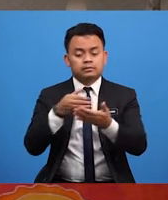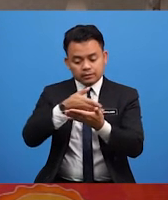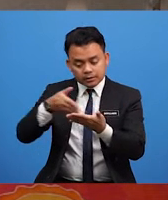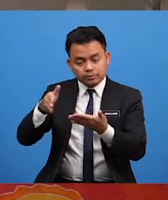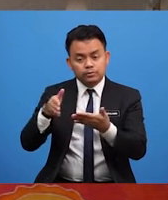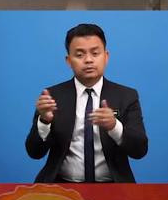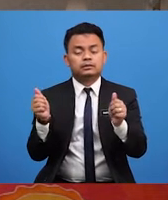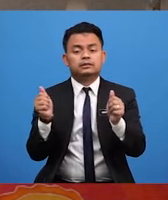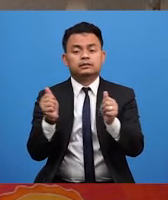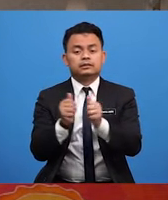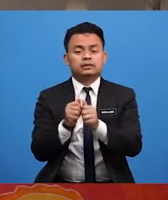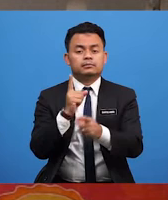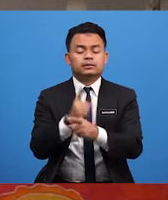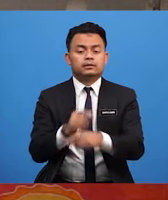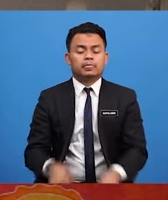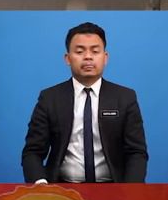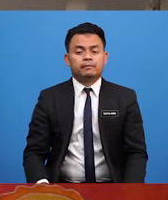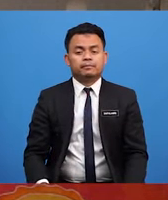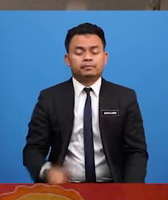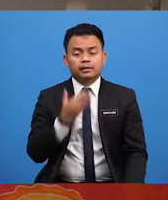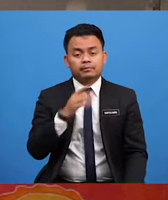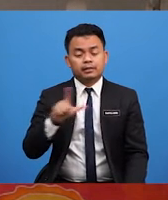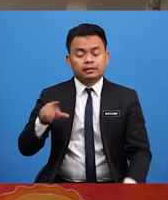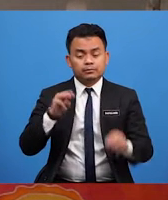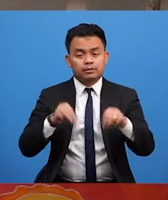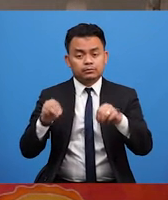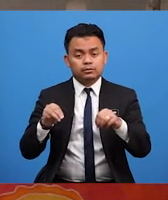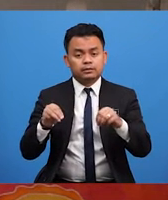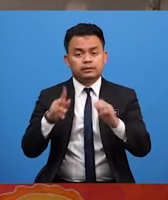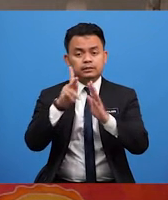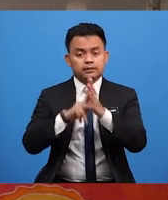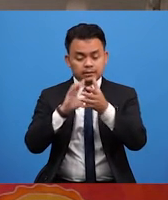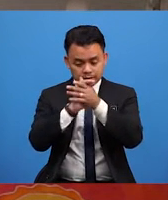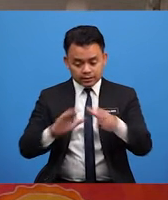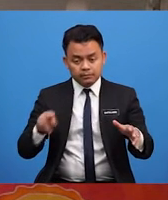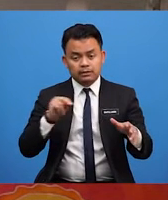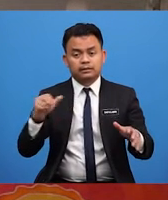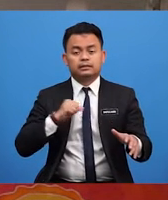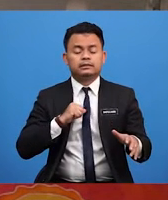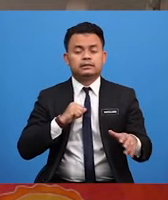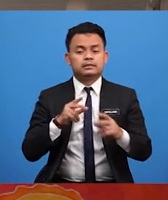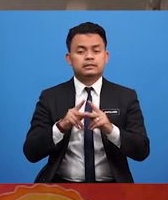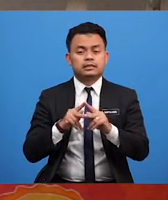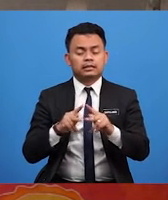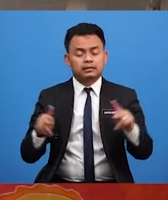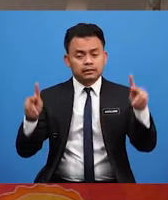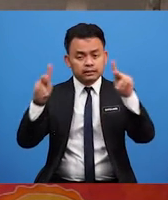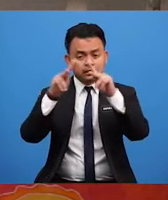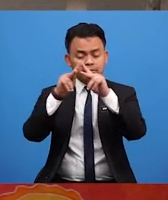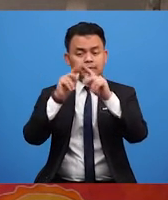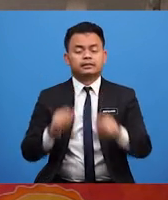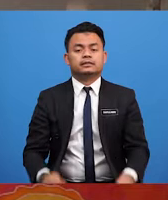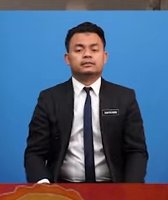Baiklah murid-murid, keselamatan diri amatlah penting walaupun di mana kita berada. Oleh itu, dalam